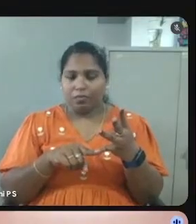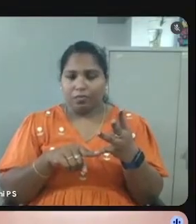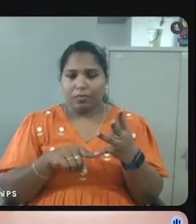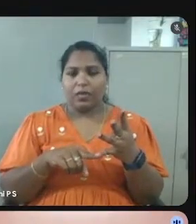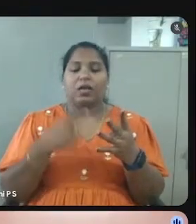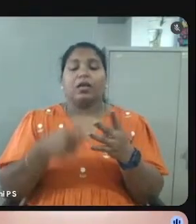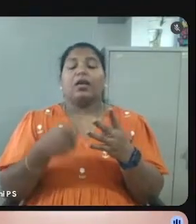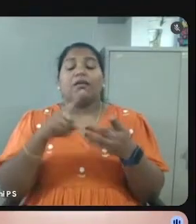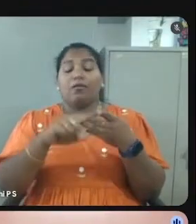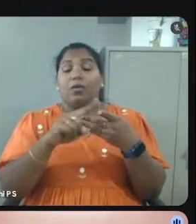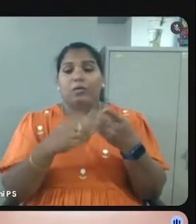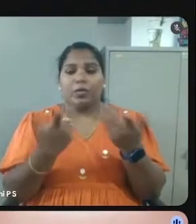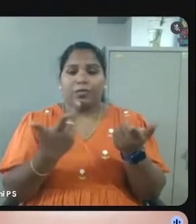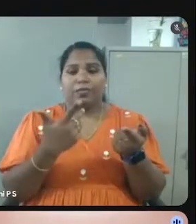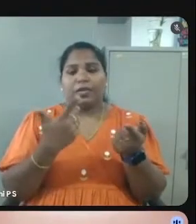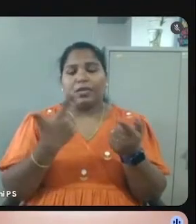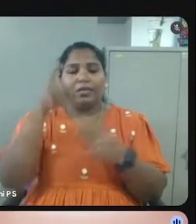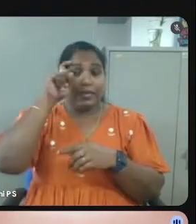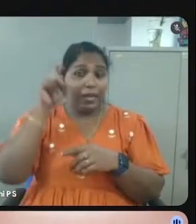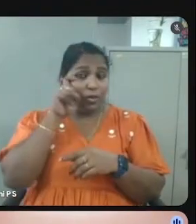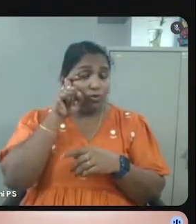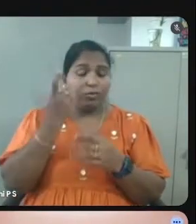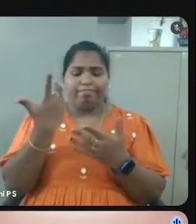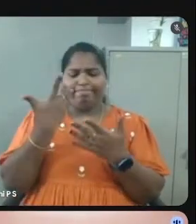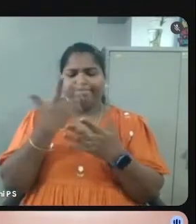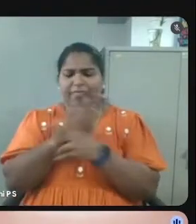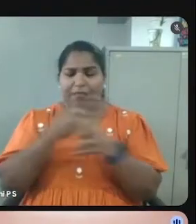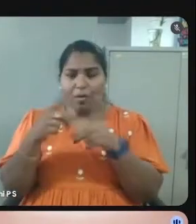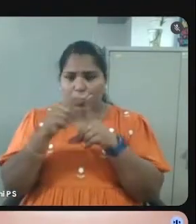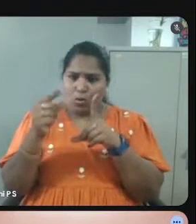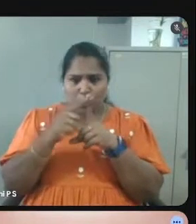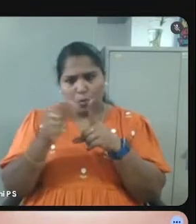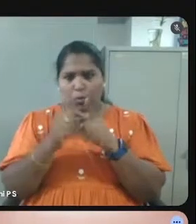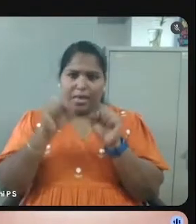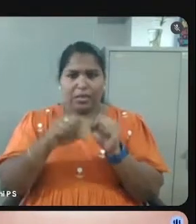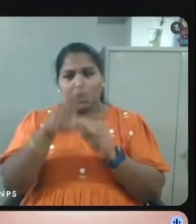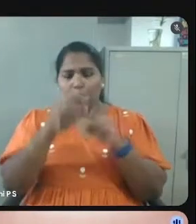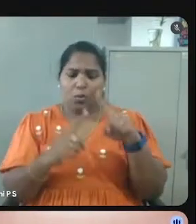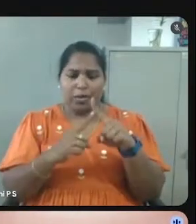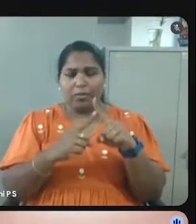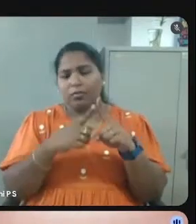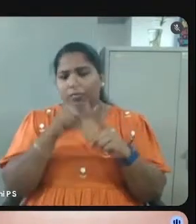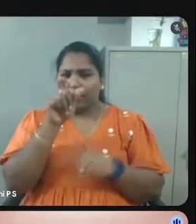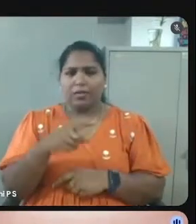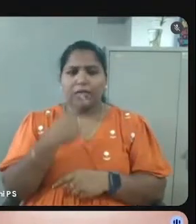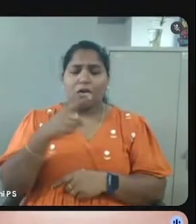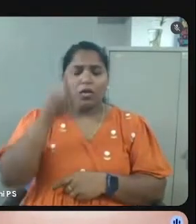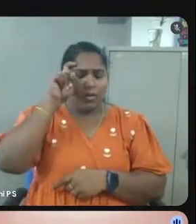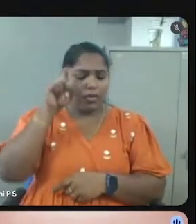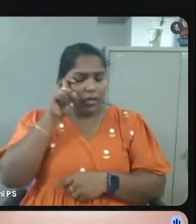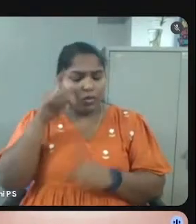അപ്പൊ സെക്ഷൽ ആക്ടിവിറ്റിനോട് അവർക്ക് ഓക്യുപേഷൻ ഞാൻ വളരെ ഒരു സെക്ഷൽ ആക്ടിവിറ്റി ആണ്. അവർ മോട്ടിവേഷൻ കൊടുത്ത് അവരുടെ